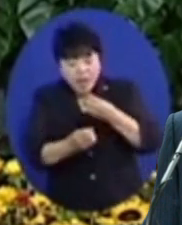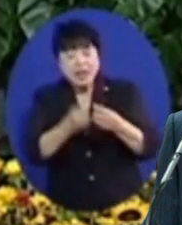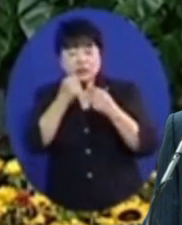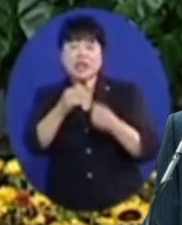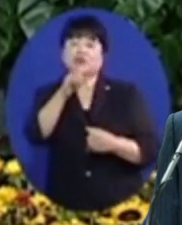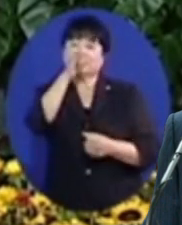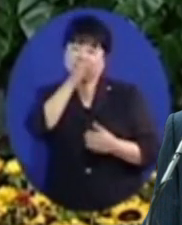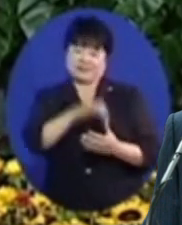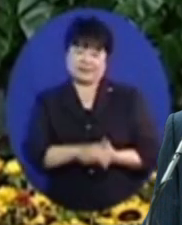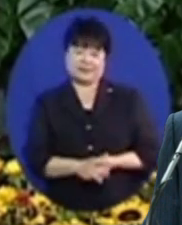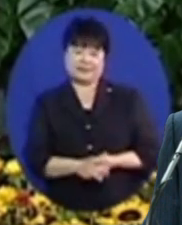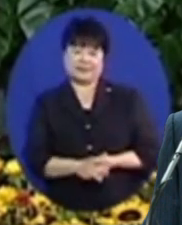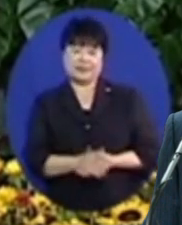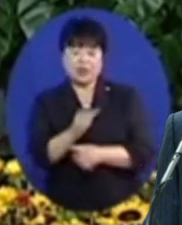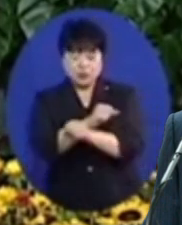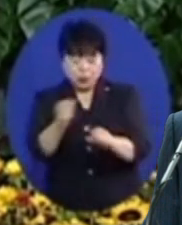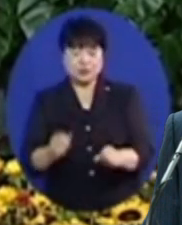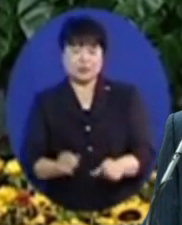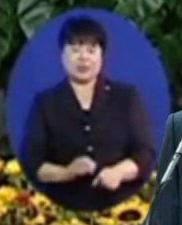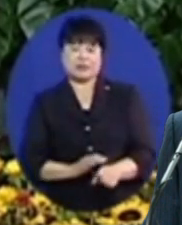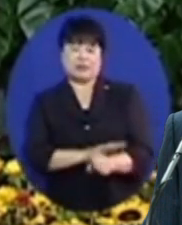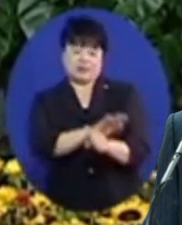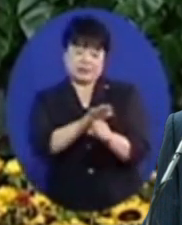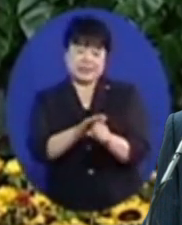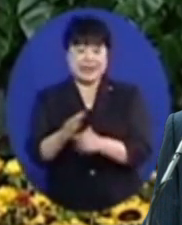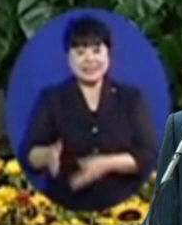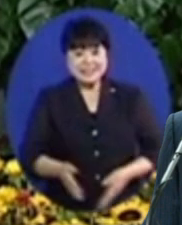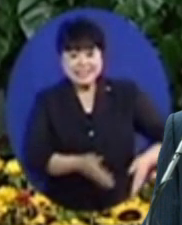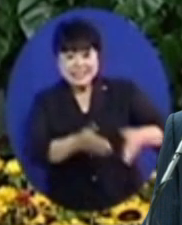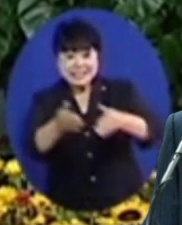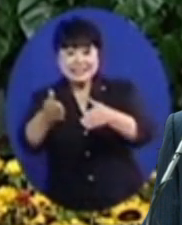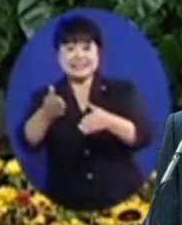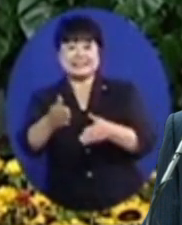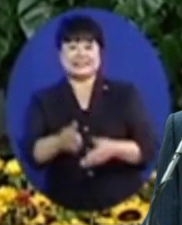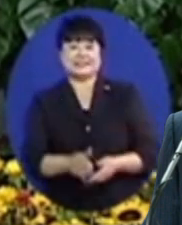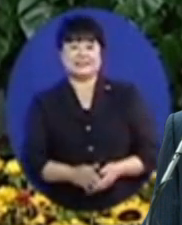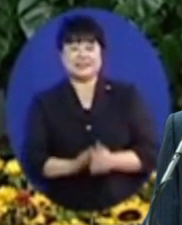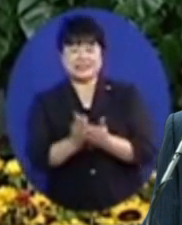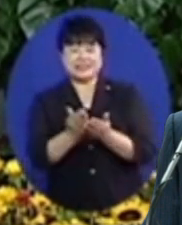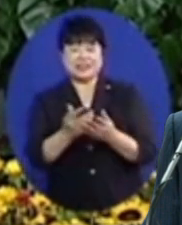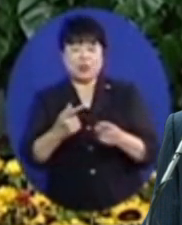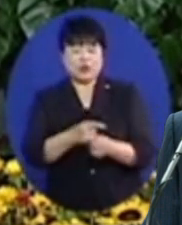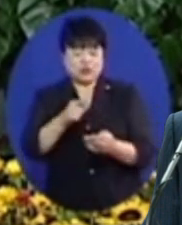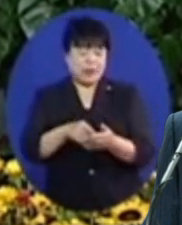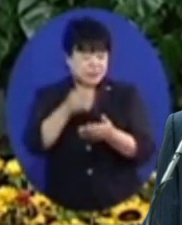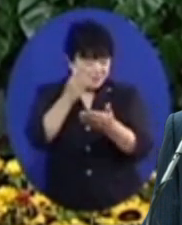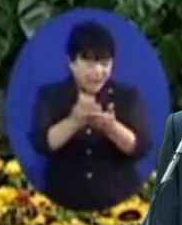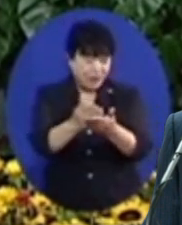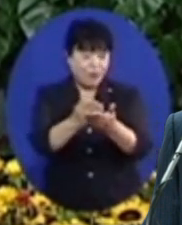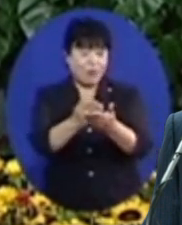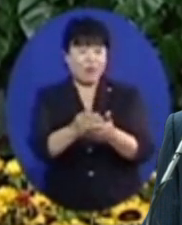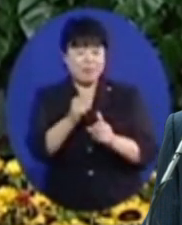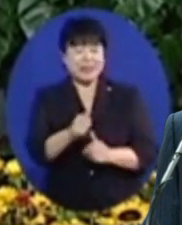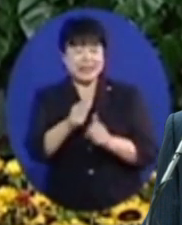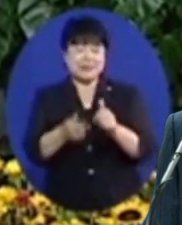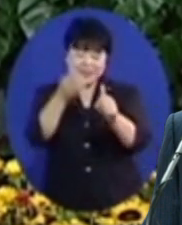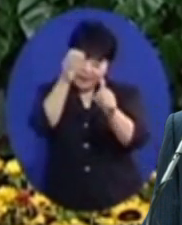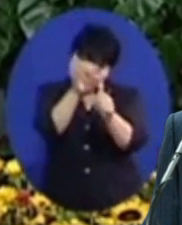있는 것입니다. 용서하고 사는 길이 친히 원수를 갚으려고 하지 않고 모든 판단을